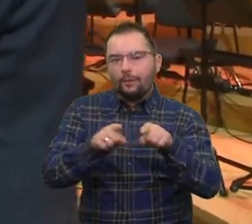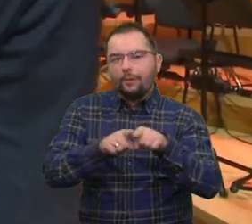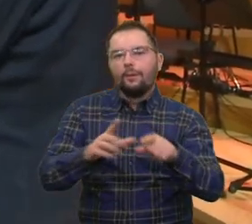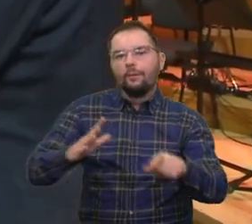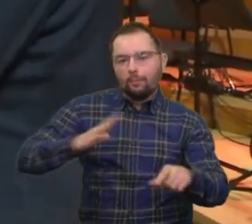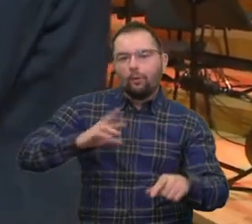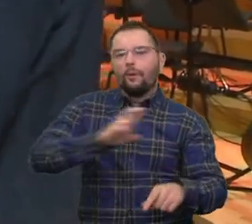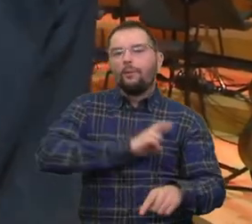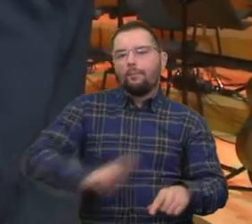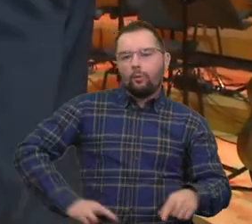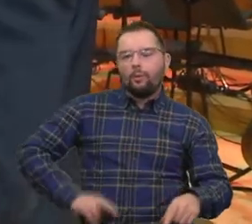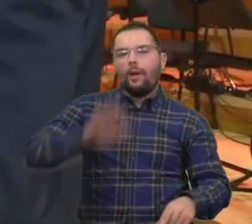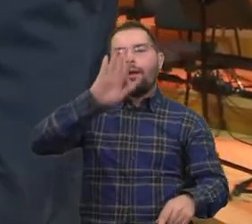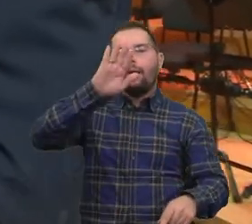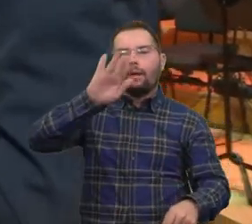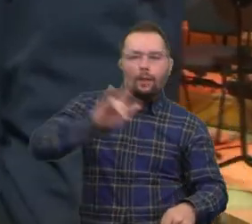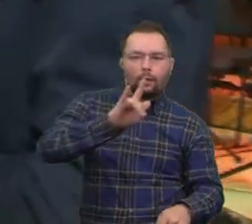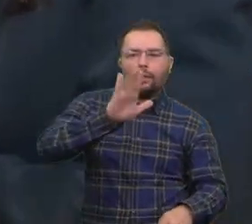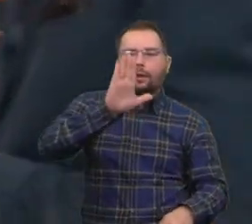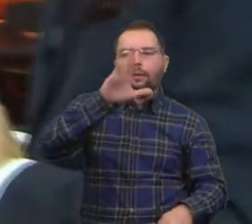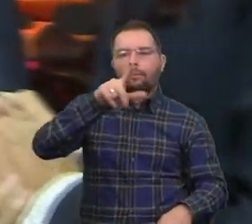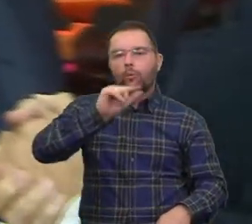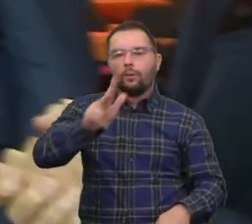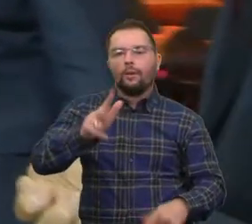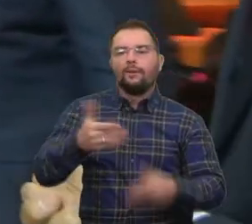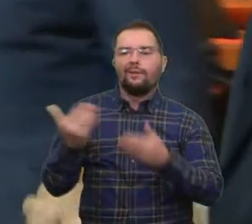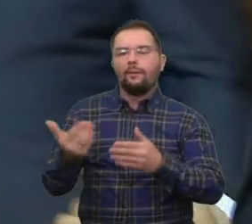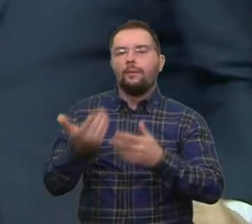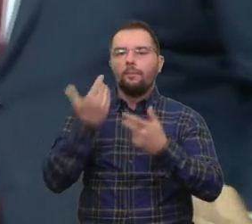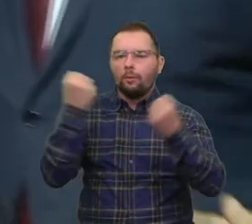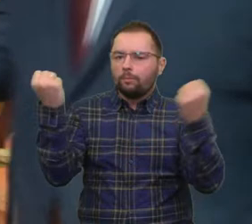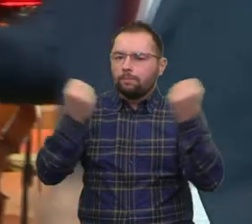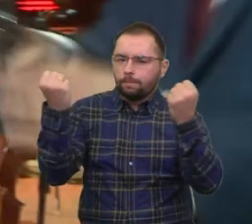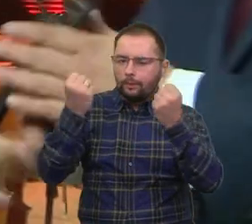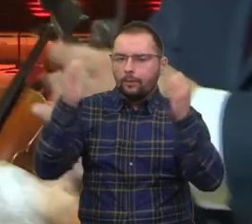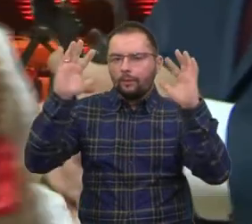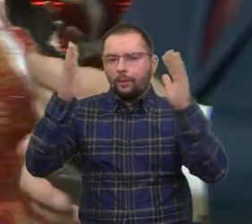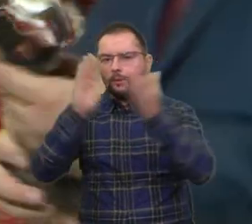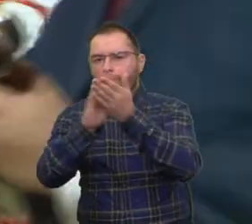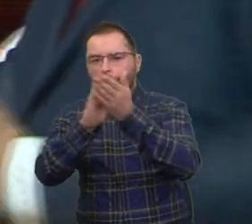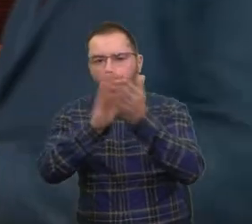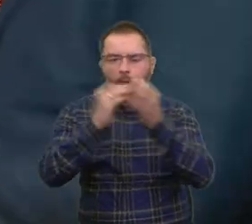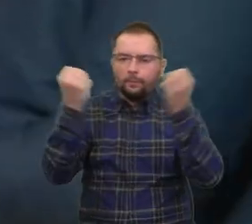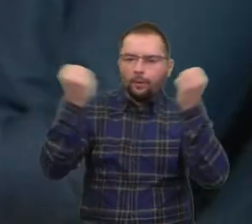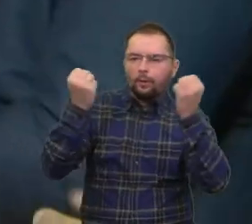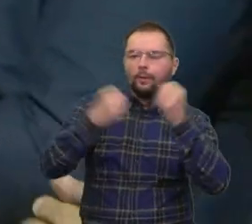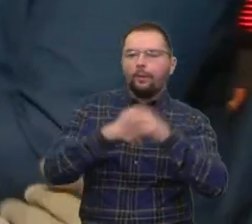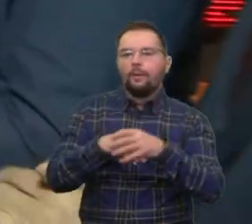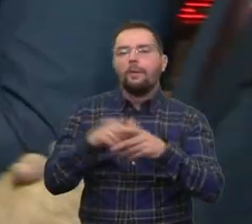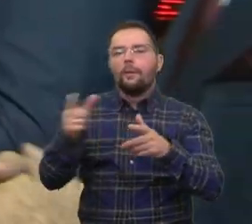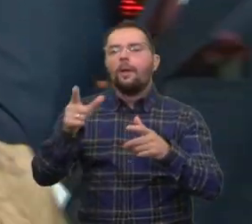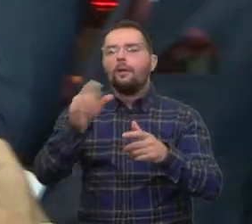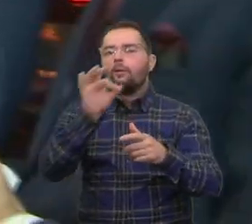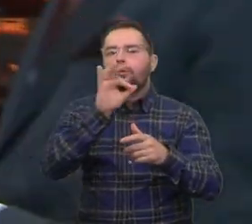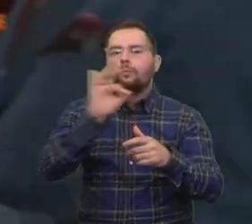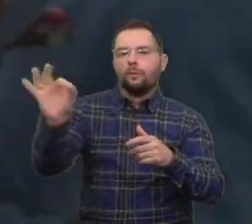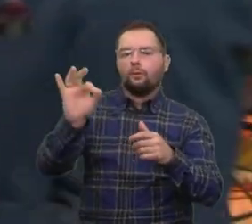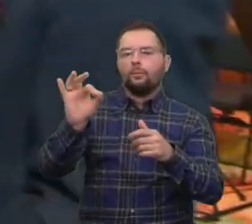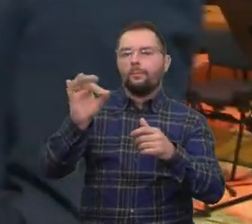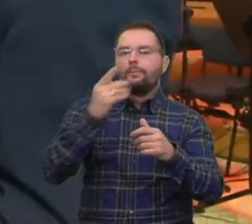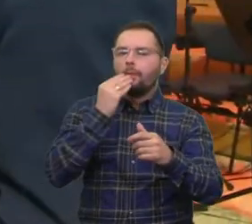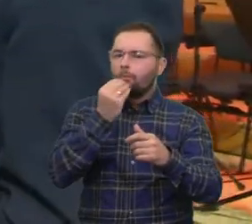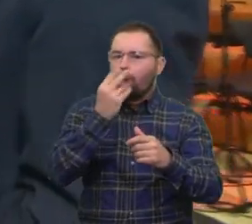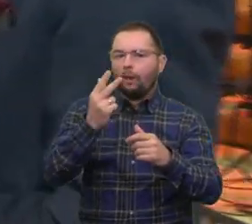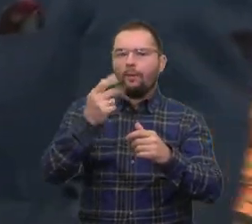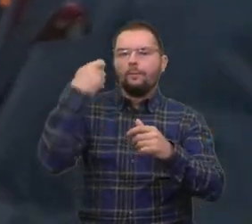a także premier Jerzy Buzek. Także drodzy Państwo, prosimy o ogromne brawa, bo te statuetki superprezydenta, one naprawdę mają ogromną, ogromną